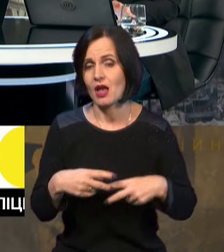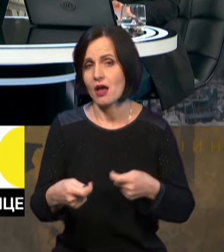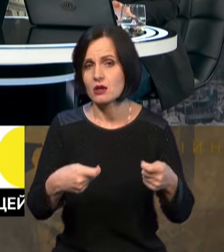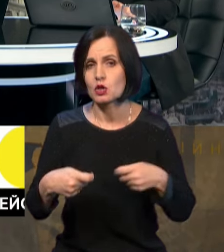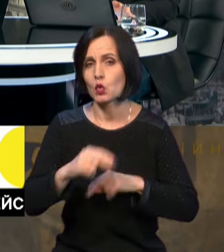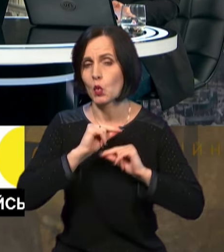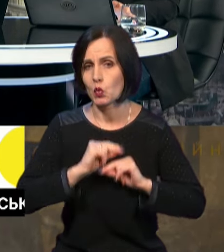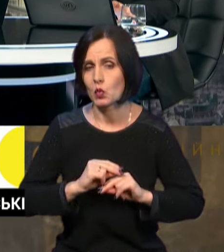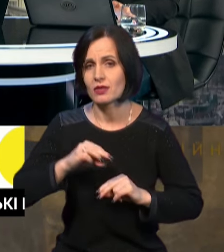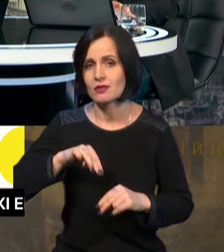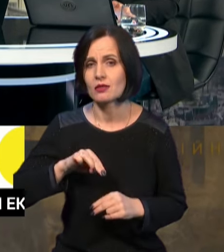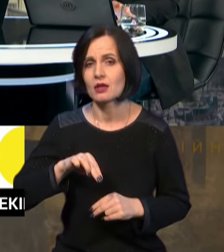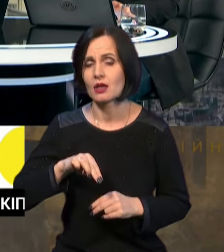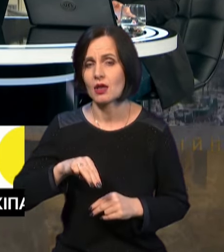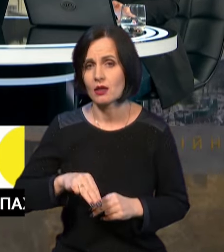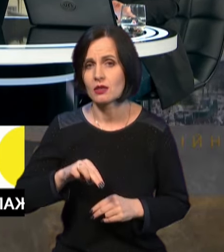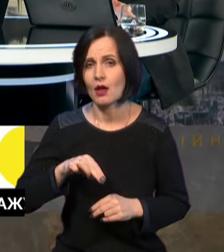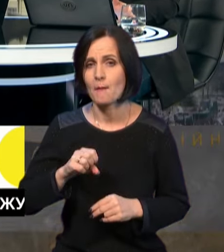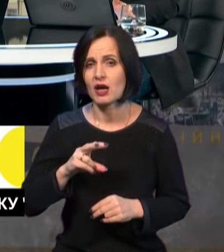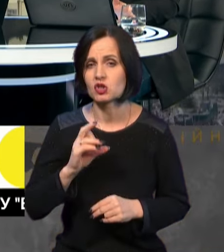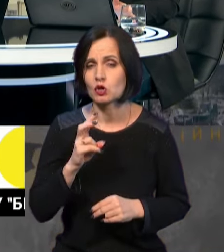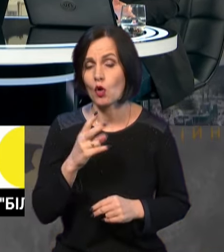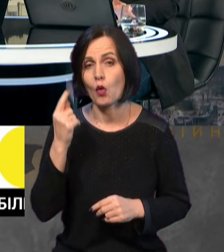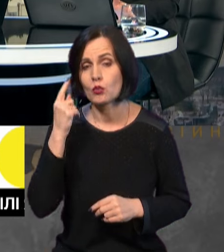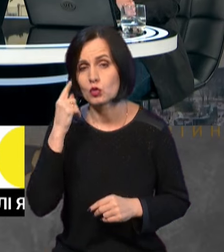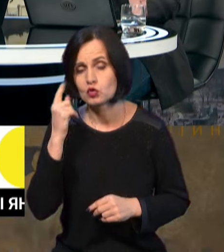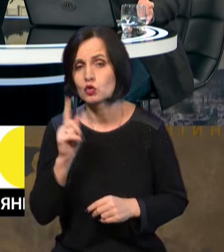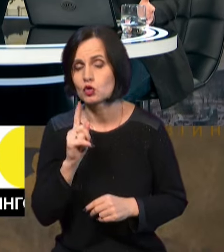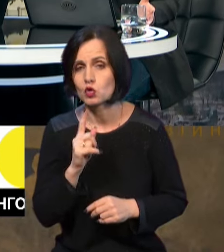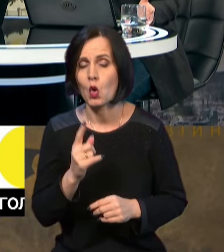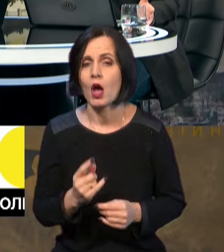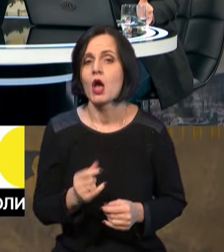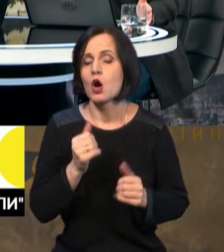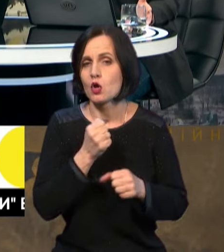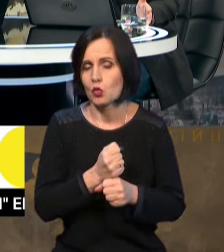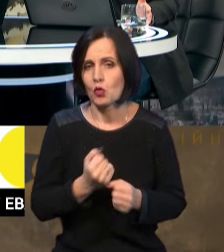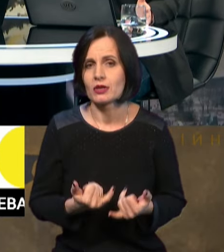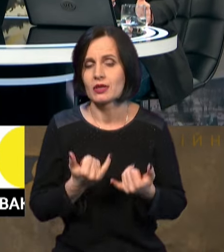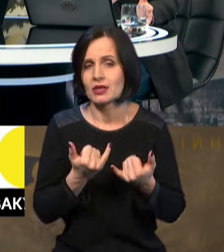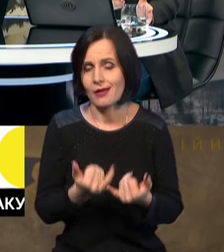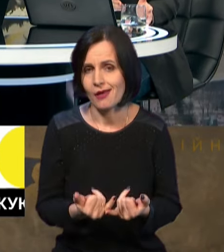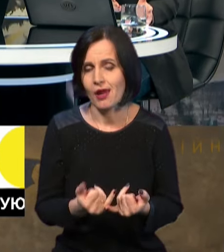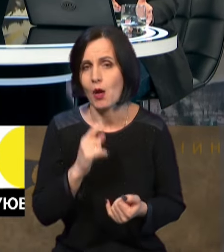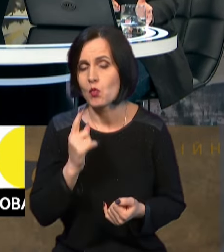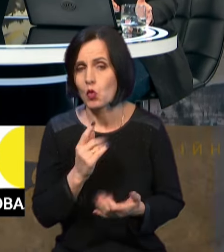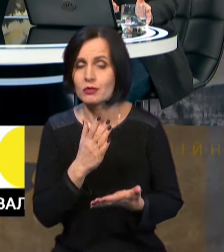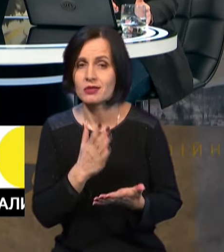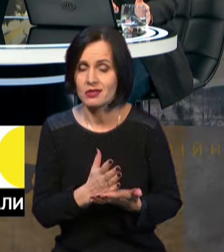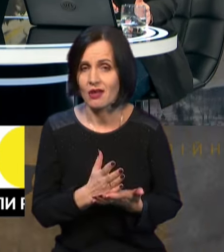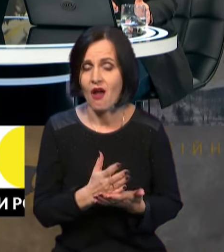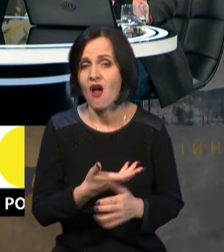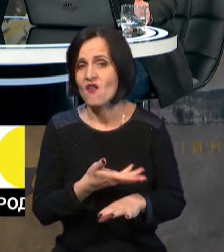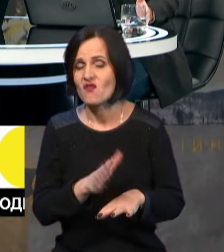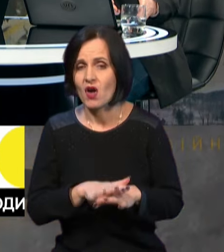Тетяни Пашкіної почули таку тезу, що якщо робота для повнолітніх вона нібито є, то от важко якраз в правовому секторі дуже